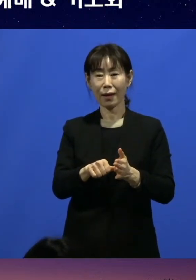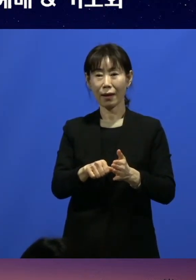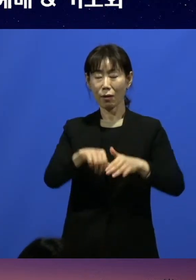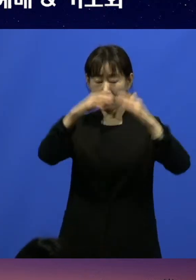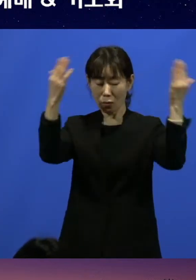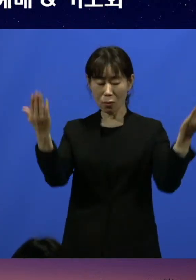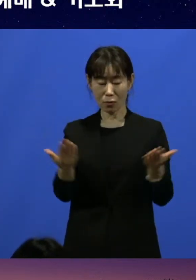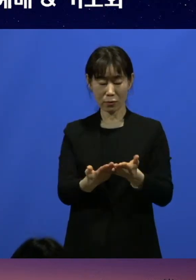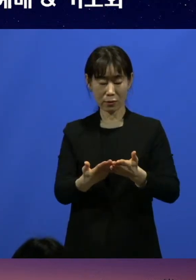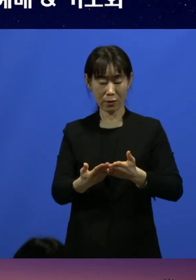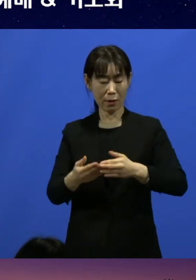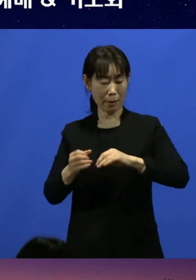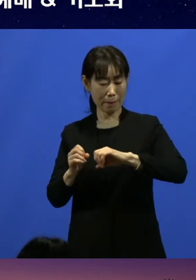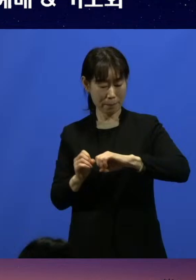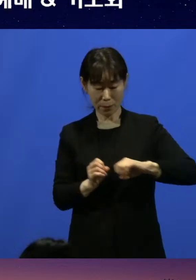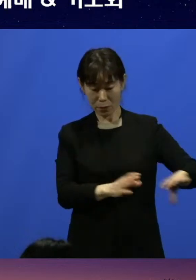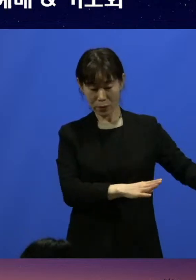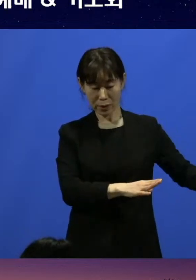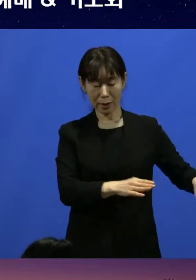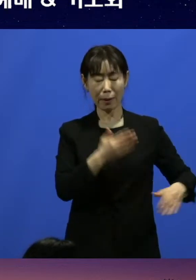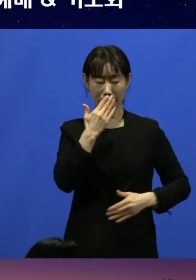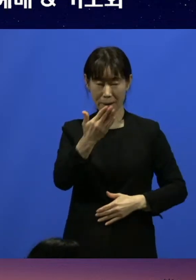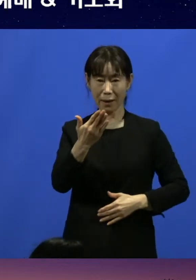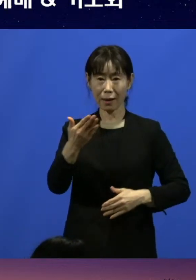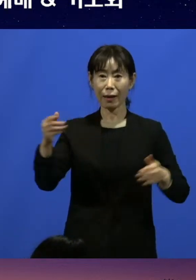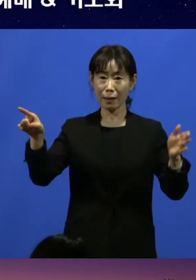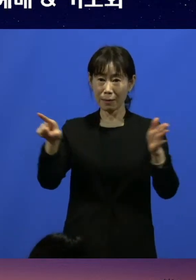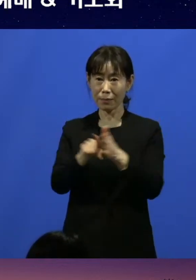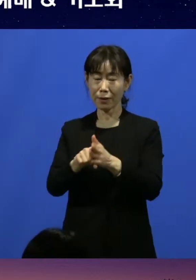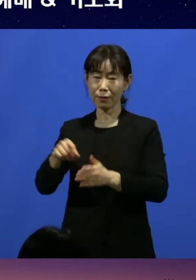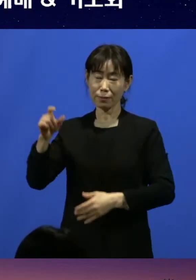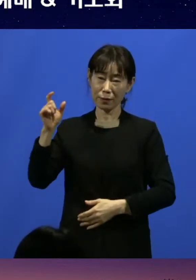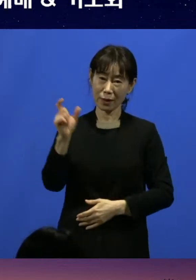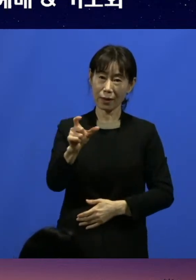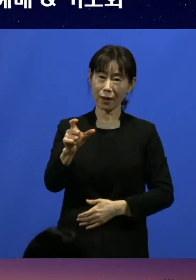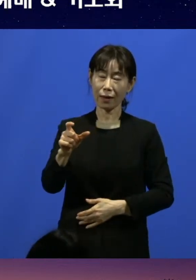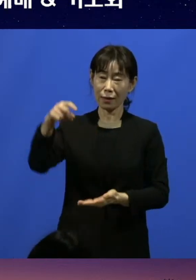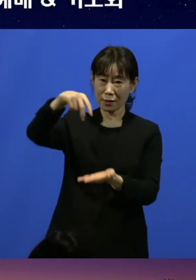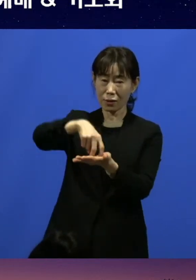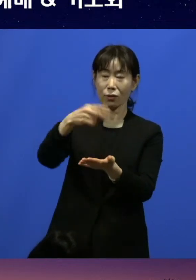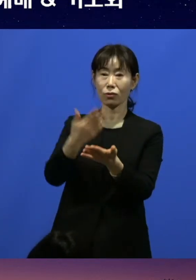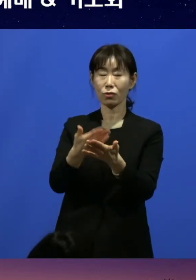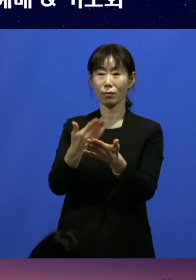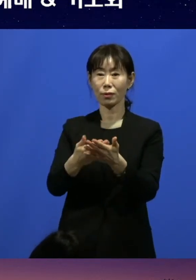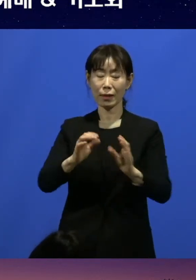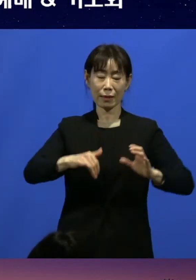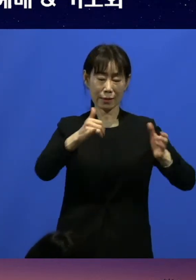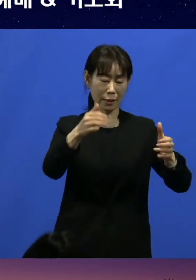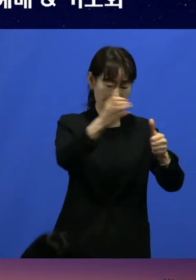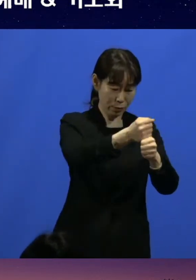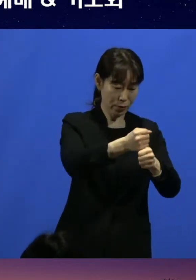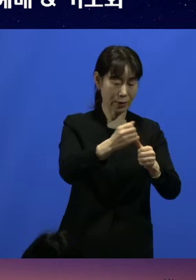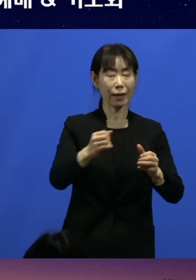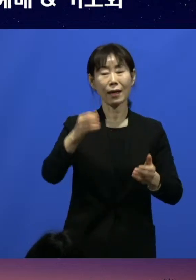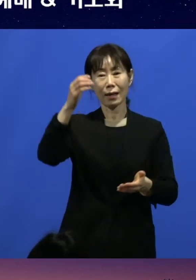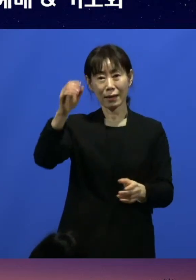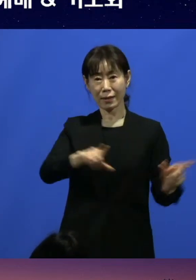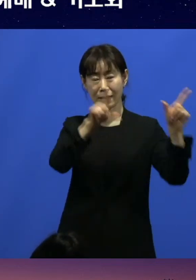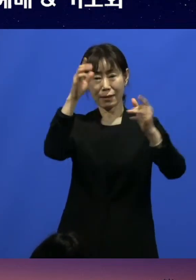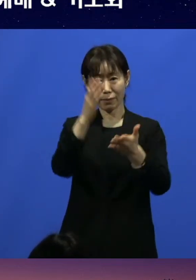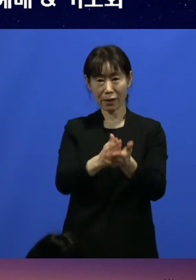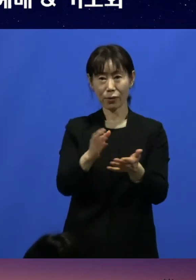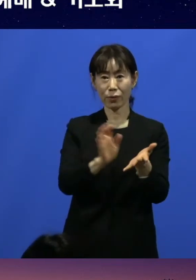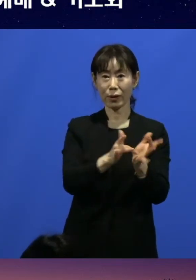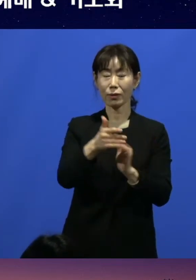그런 용기를, 그런 믿음의 결단을 할 수 있게 하여 주시옵소서. 부질없는 것 붙잡고 살지 않게 하여 주시옵소서. 배설물로